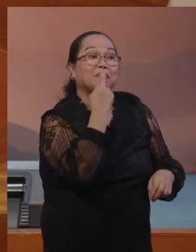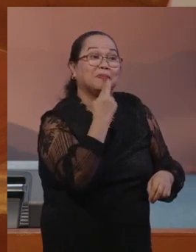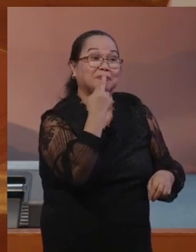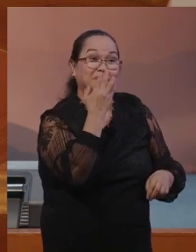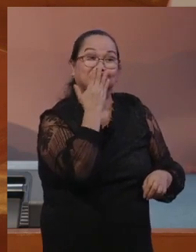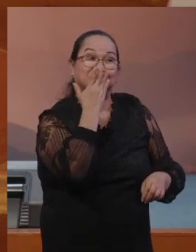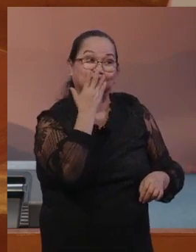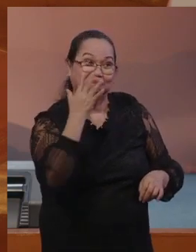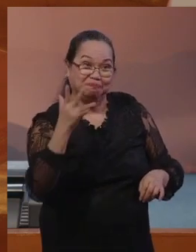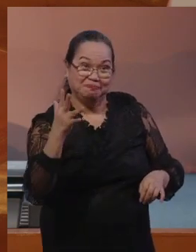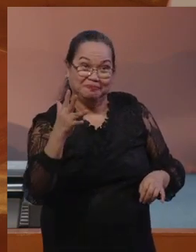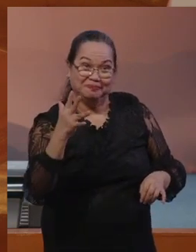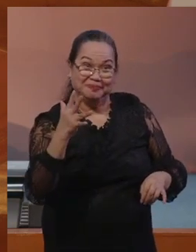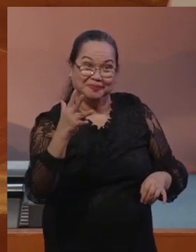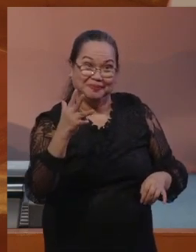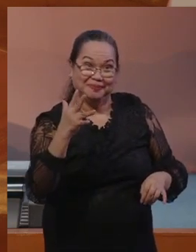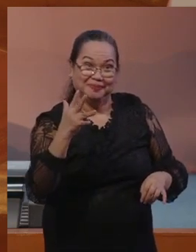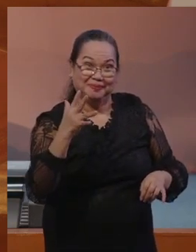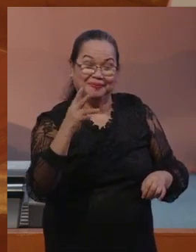kanilang babanggitin mamaya.